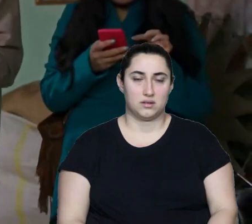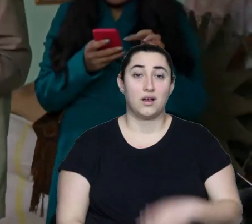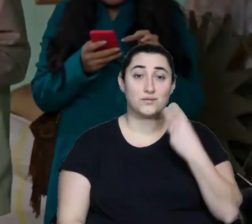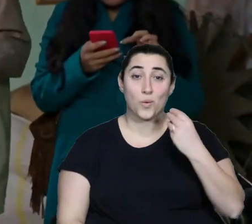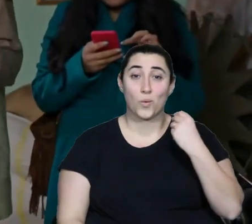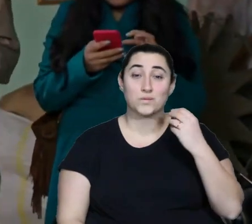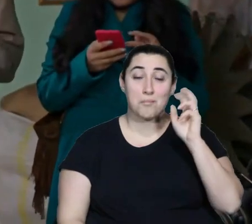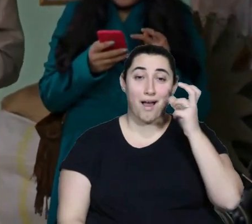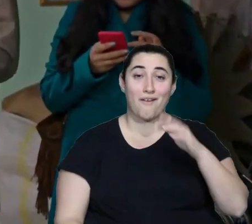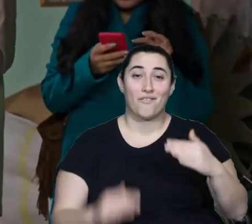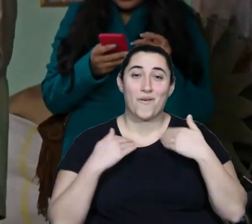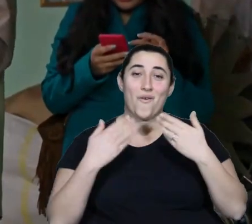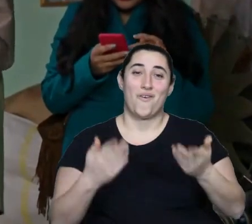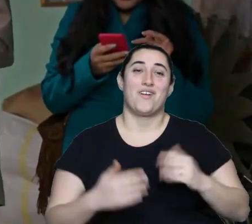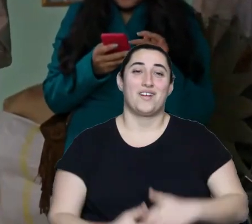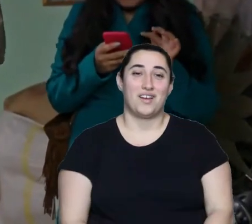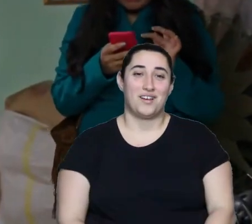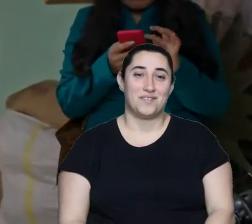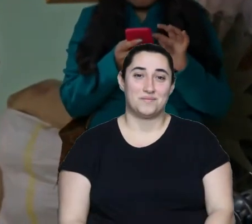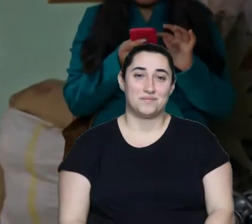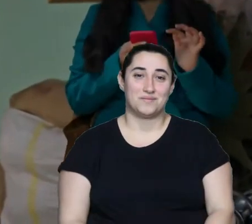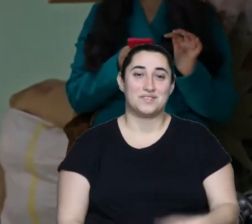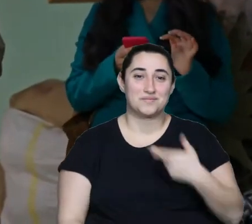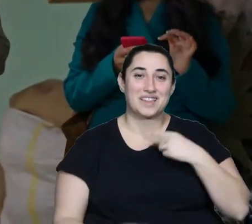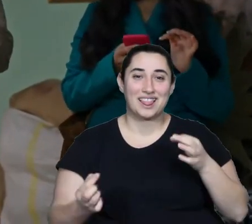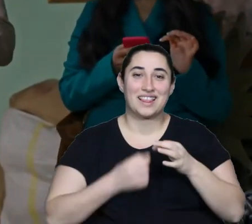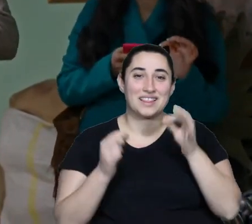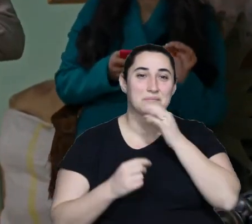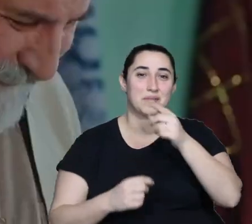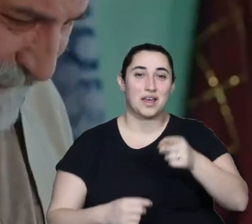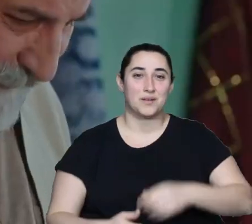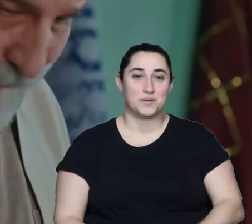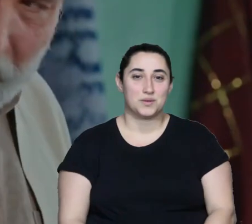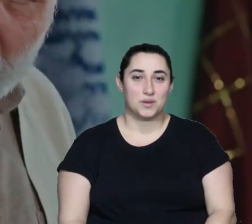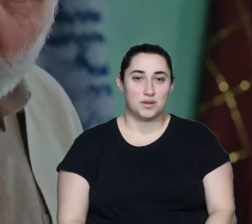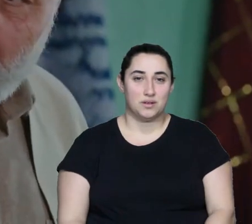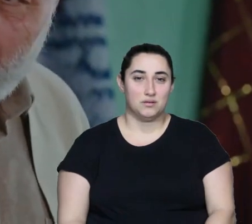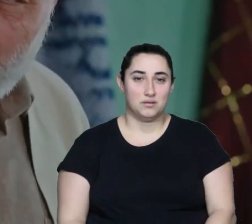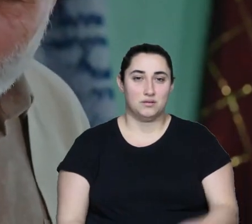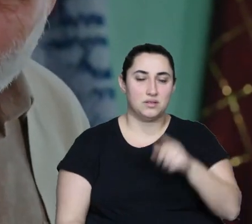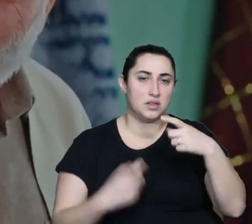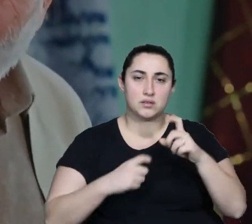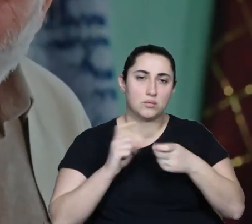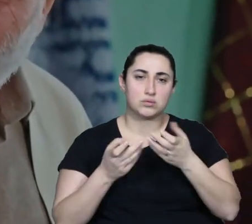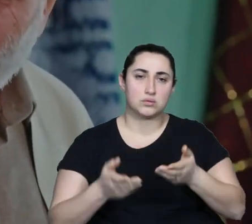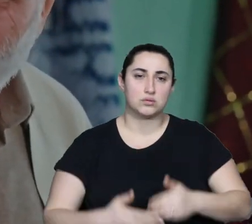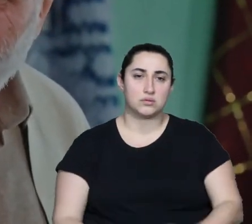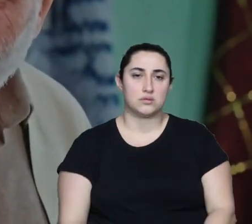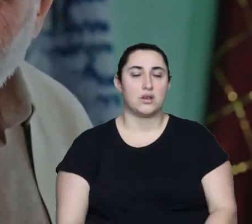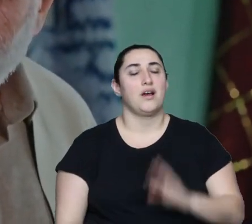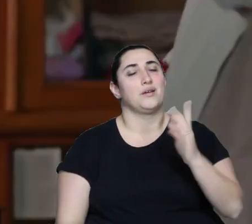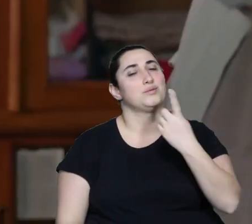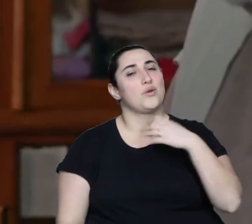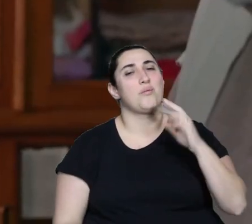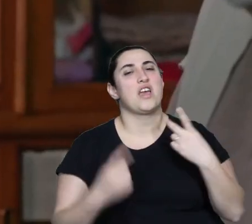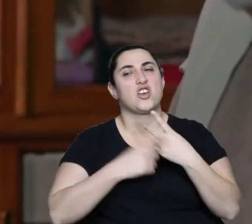Yani ne güzel mavi bir yorganmış bu dedim. Ya, ya. Aynı benim diktiklerime benziyor. Nereden buldunuz bunu? Ay